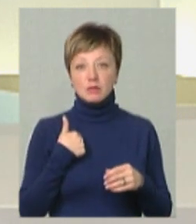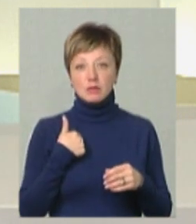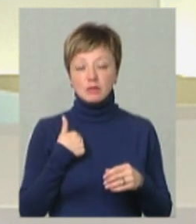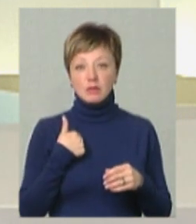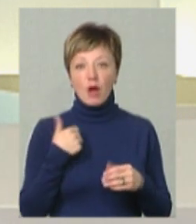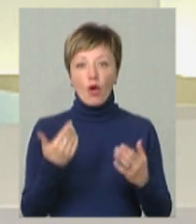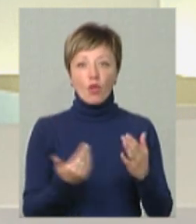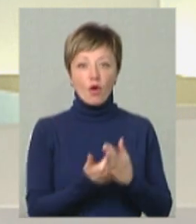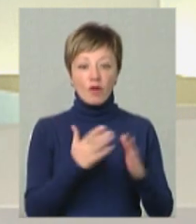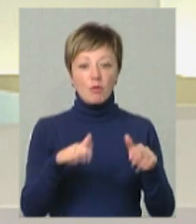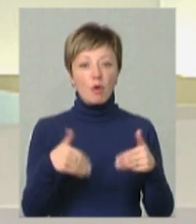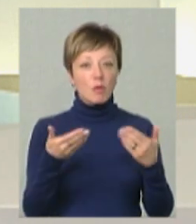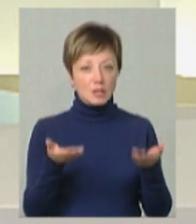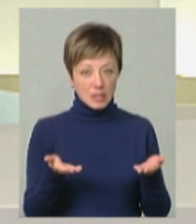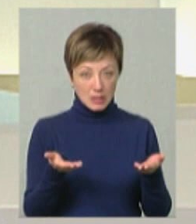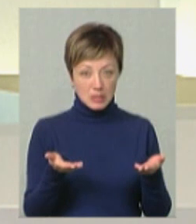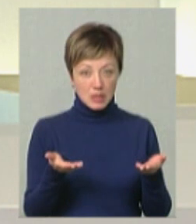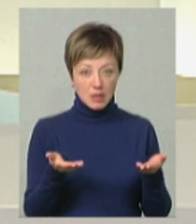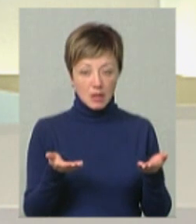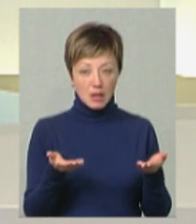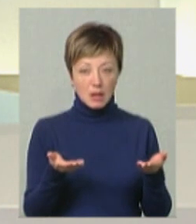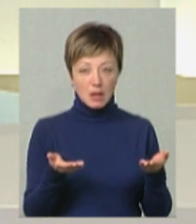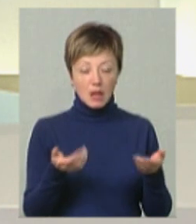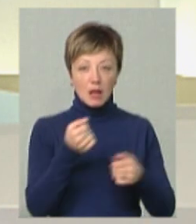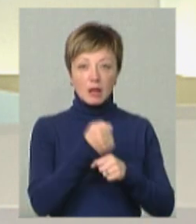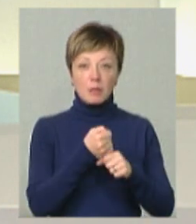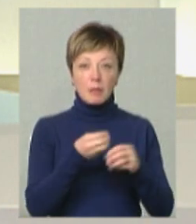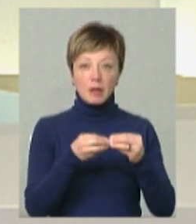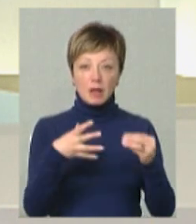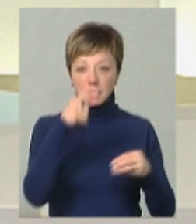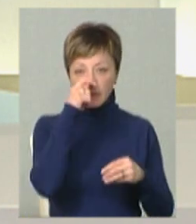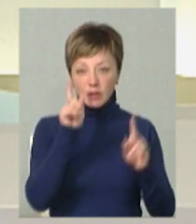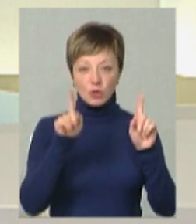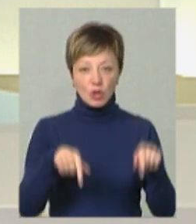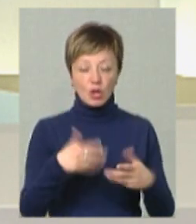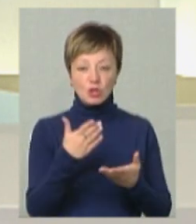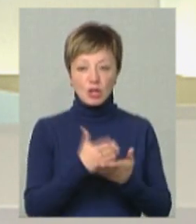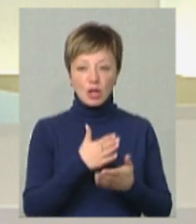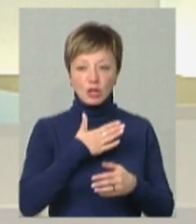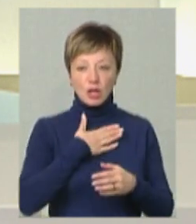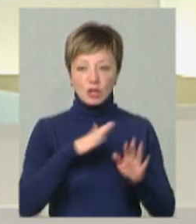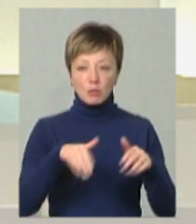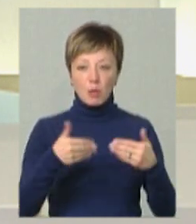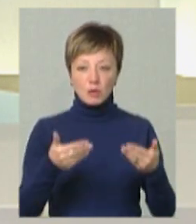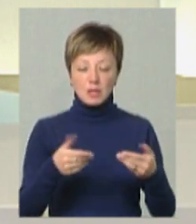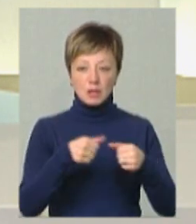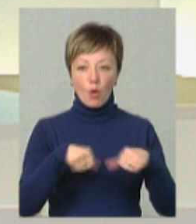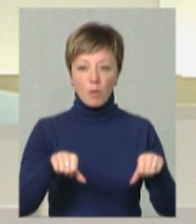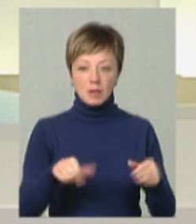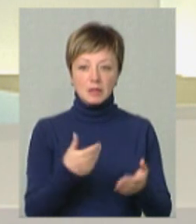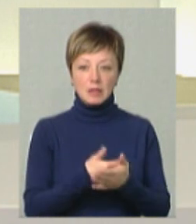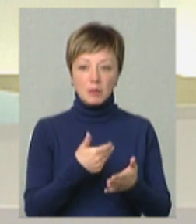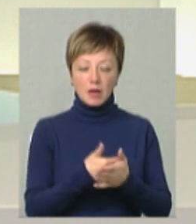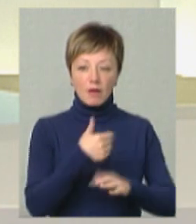В нових пропозиціях, напрацьованих от 15 квітня, теж є наші пропозиції тієї комісії.